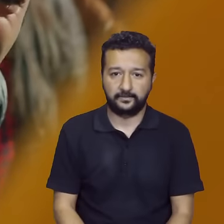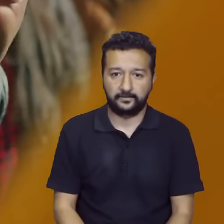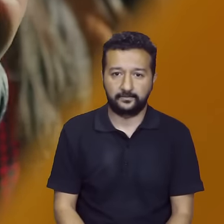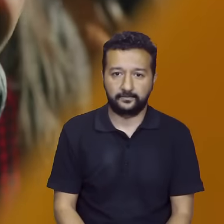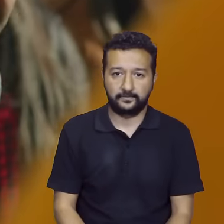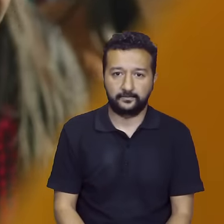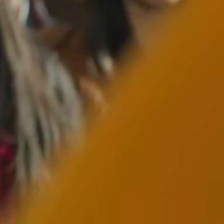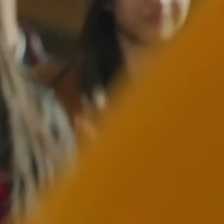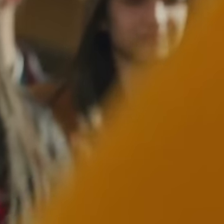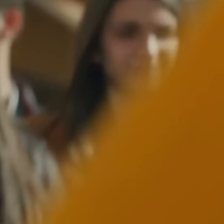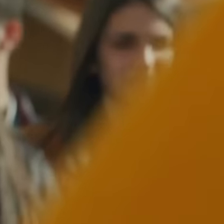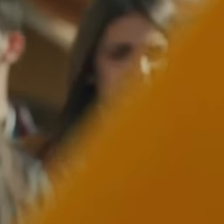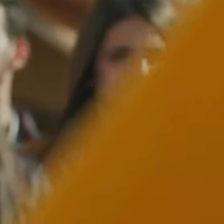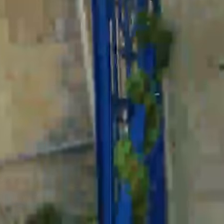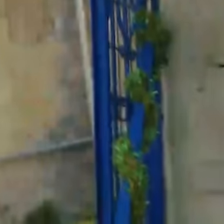Şener!